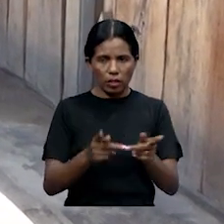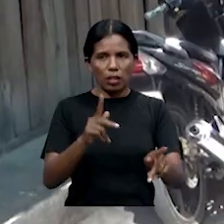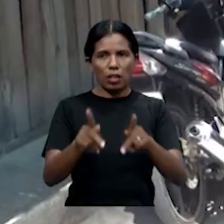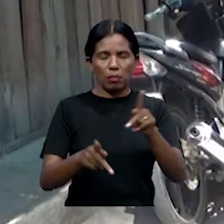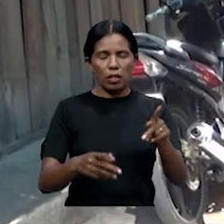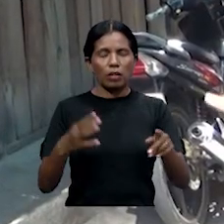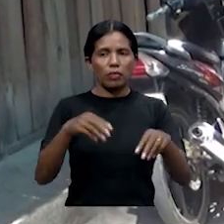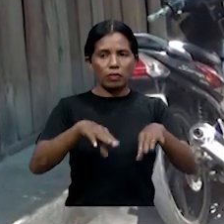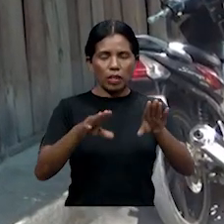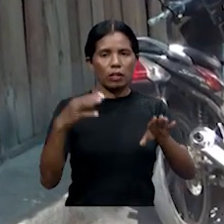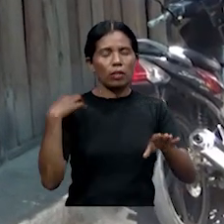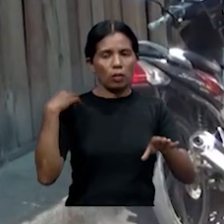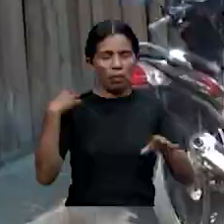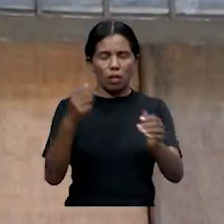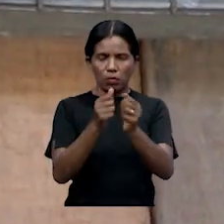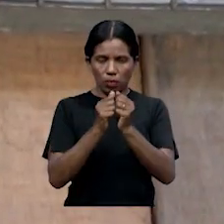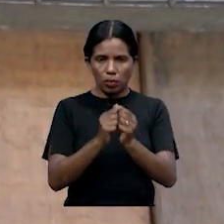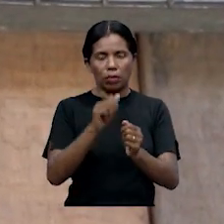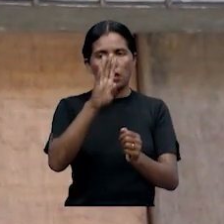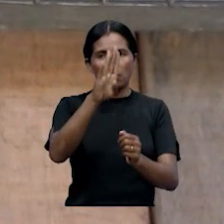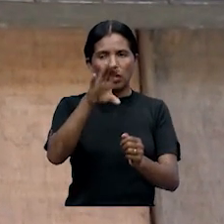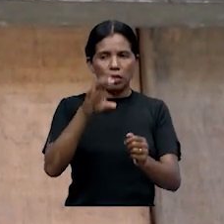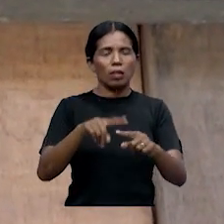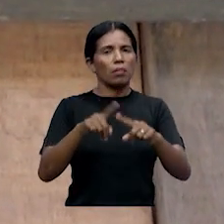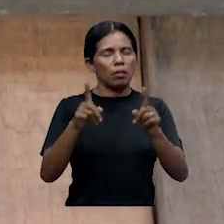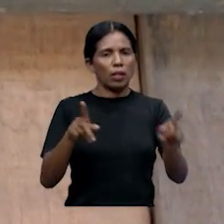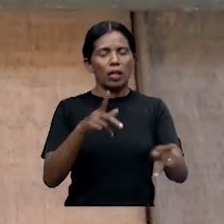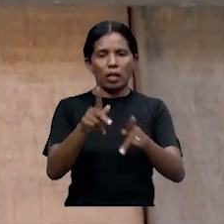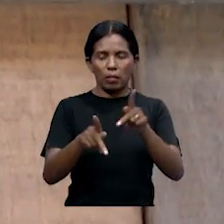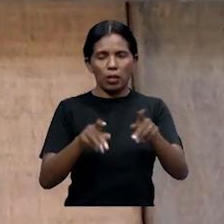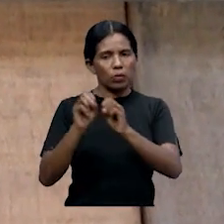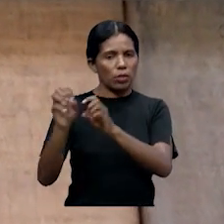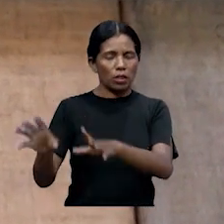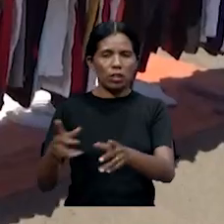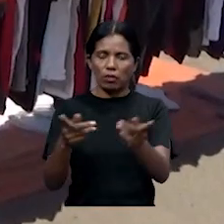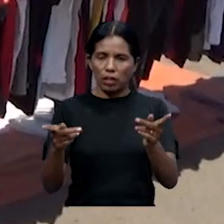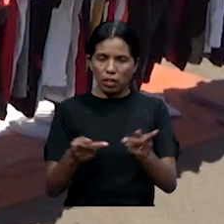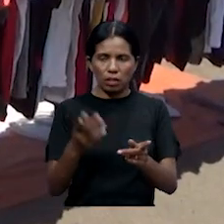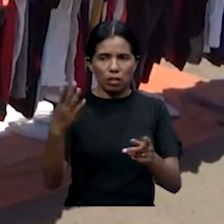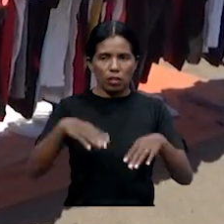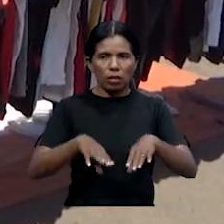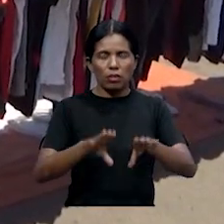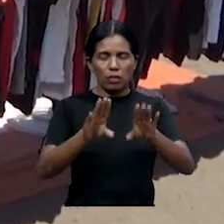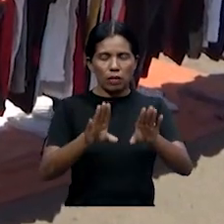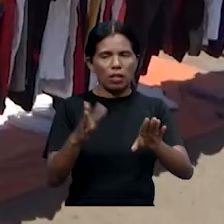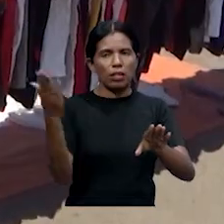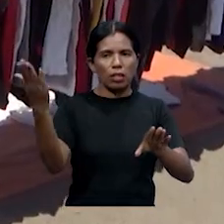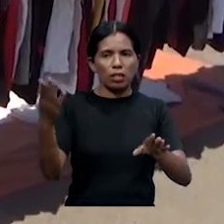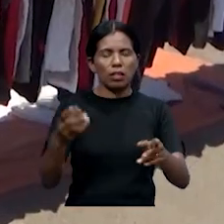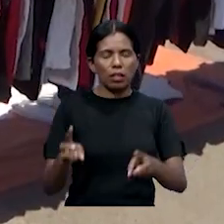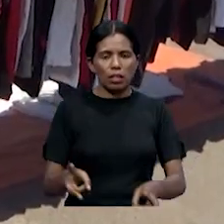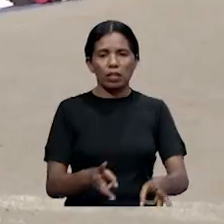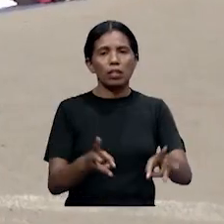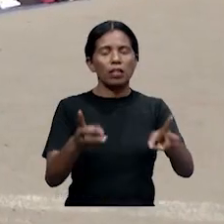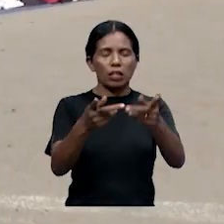roupa e Taibés hamutuk atus hatresin. Mai be negociante Balun abandona tia fatin ne, hodi ba fan fale e arredor